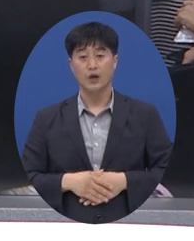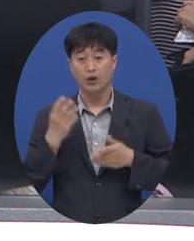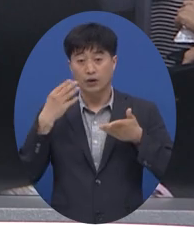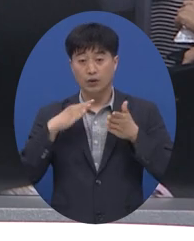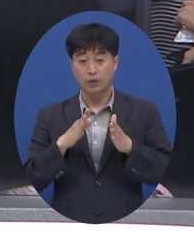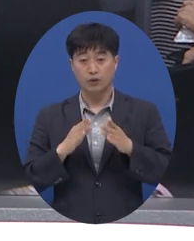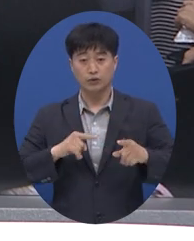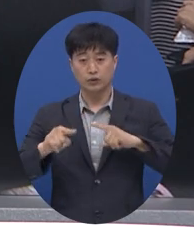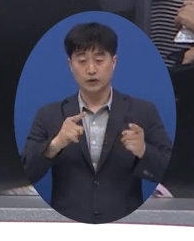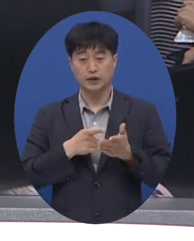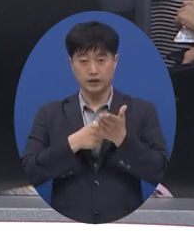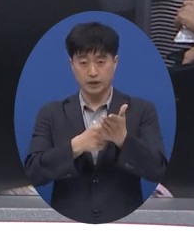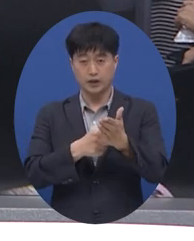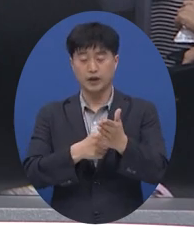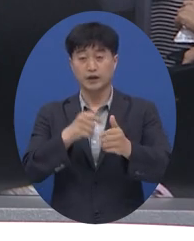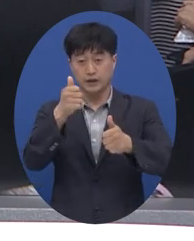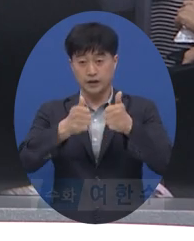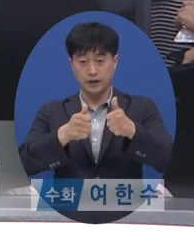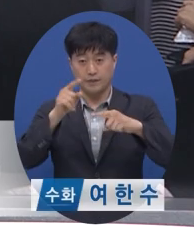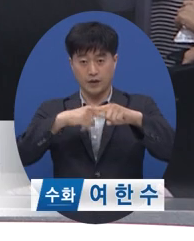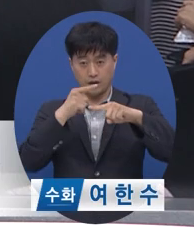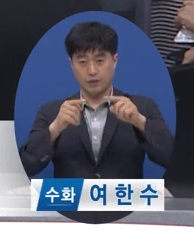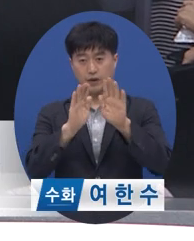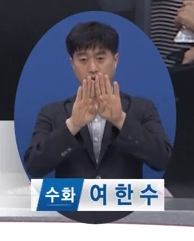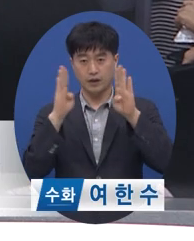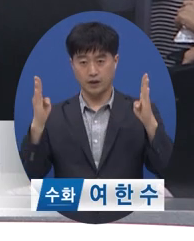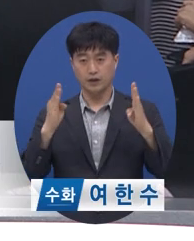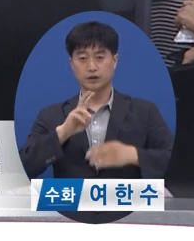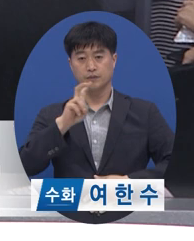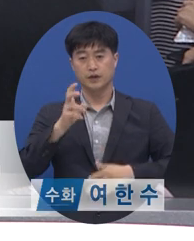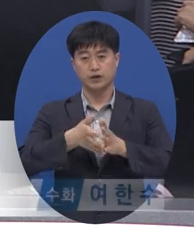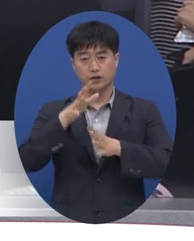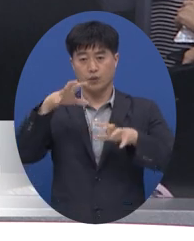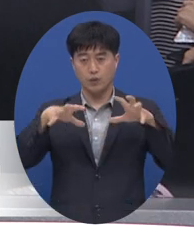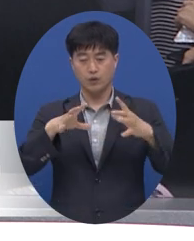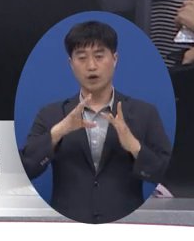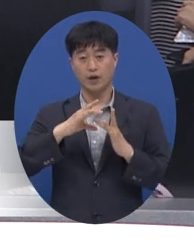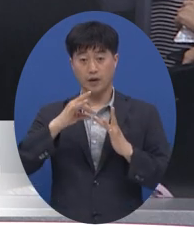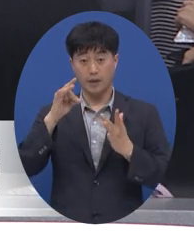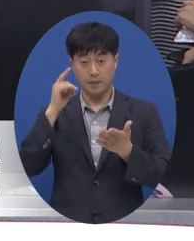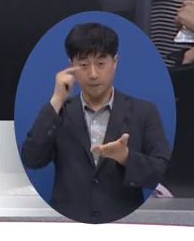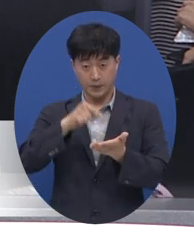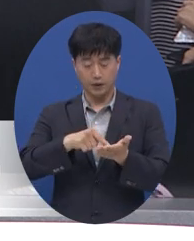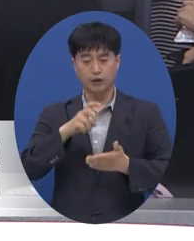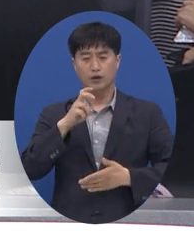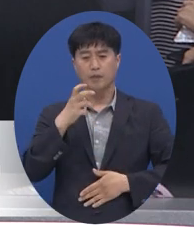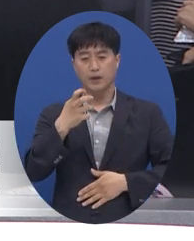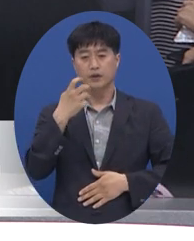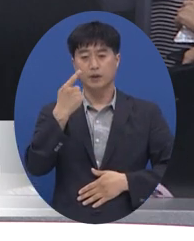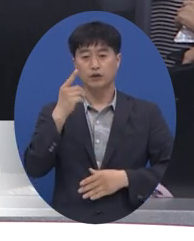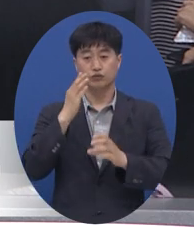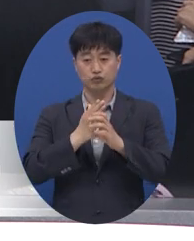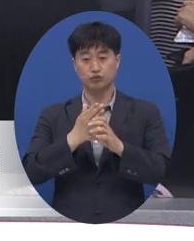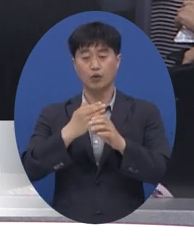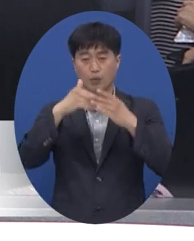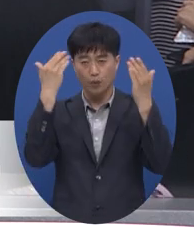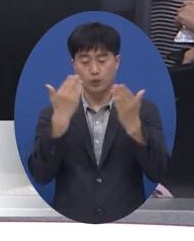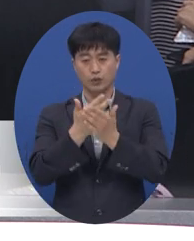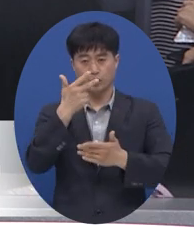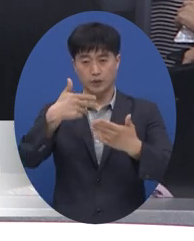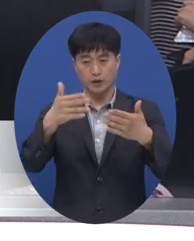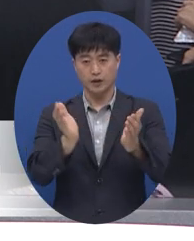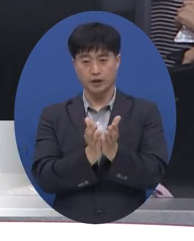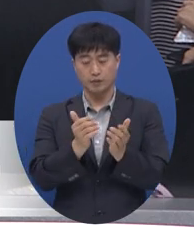경기도가 정책제안 경진대회 를 열었습니다 수북 의식을 에서 발굴된 81건 에 제안 중 총 7개 팀이